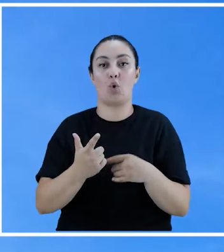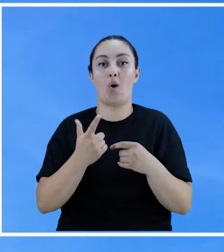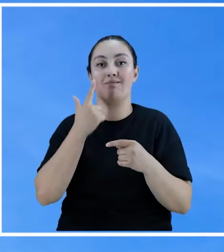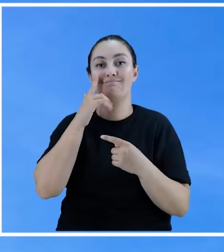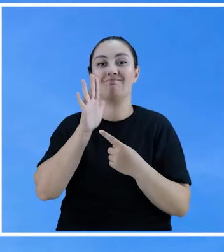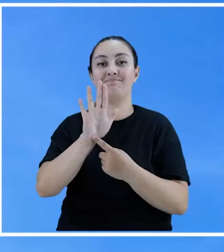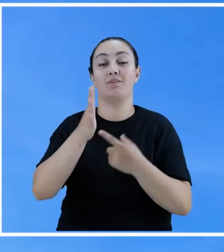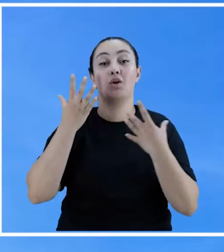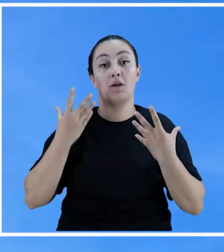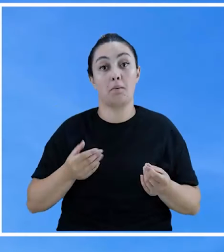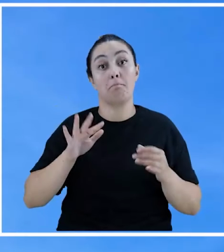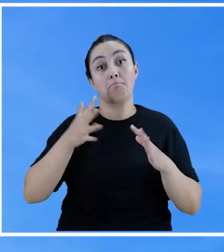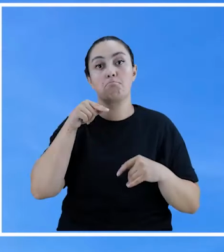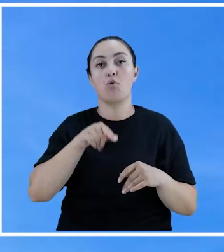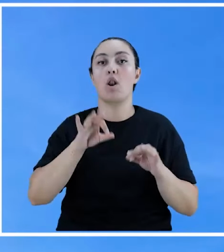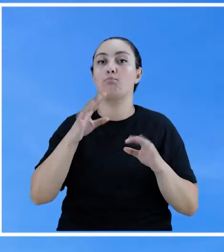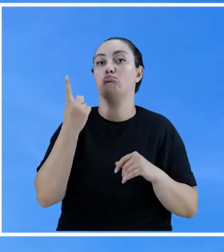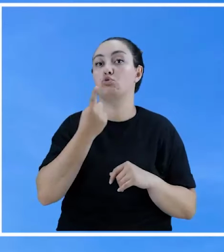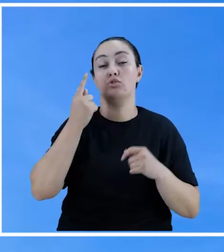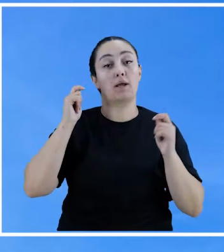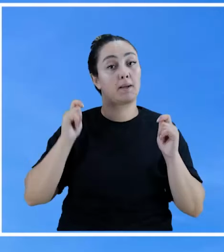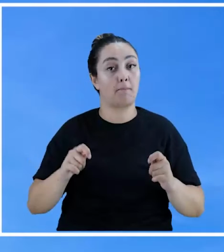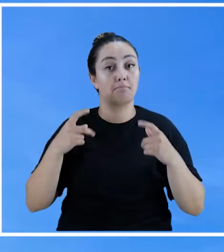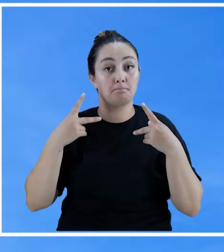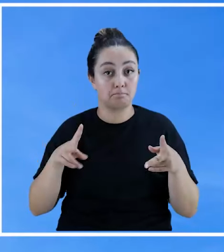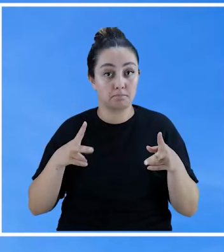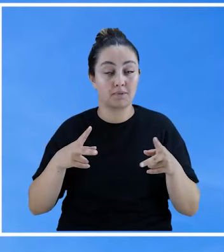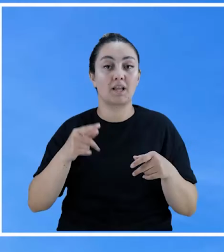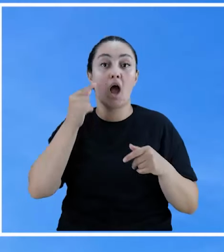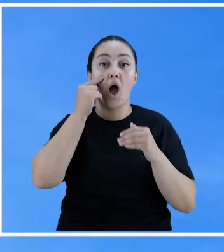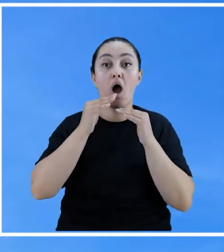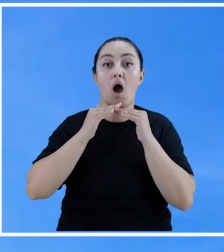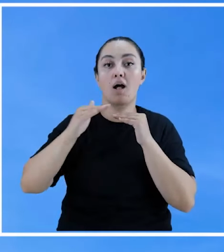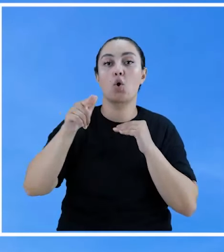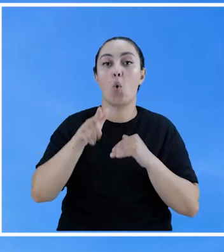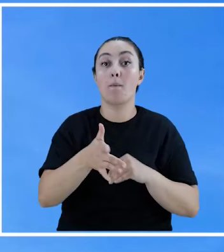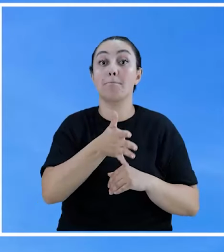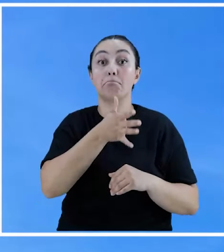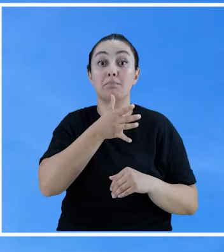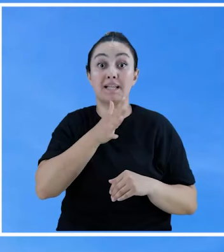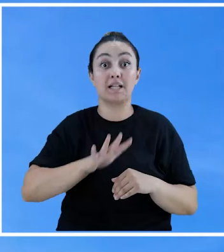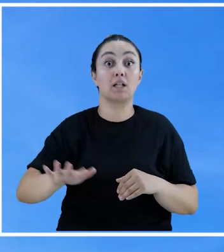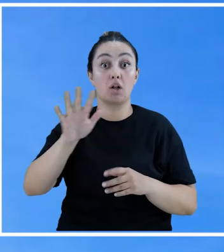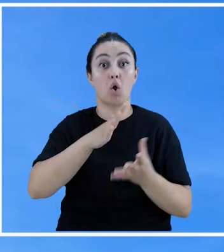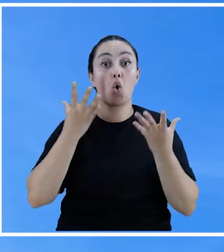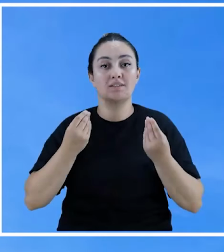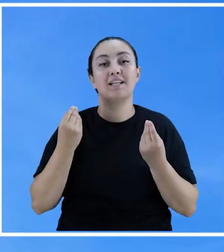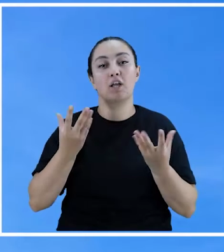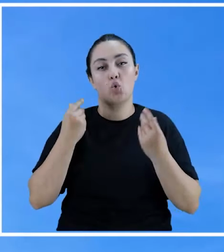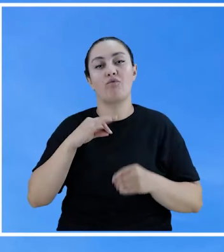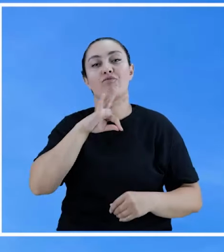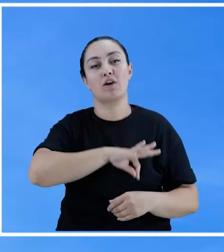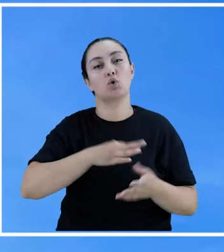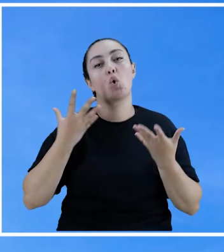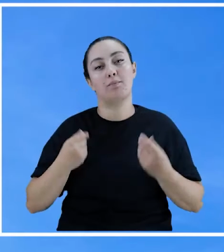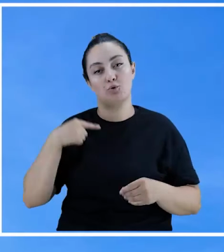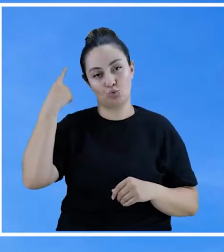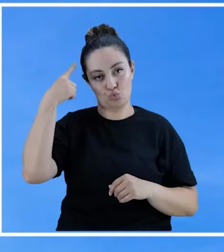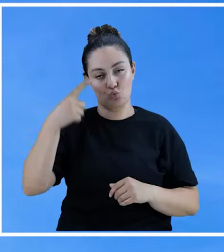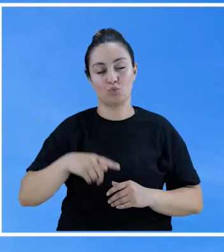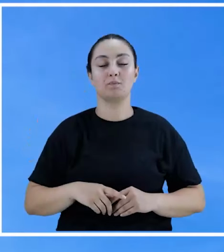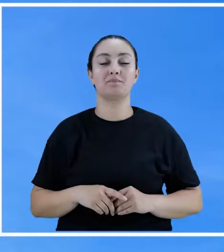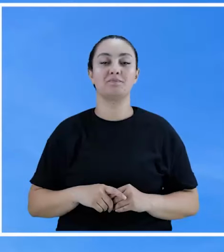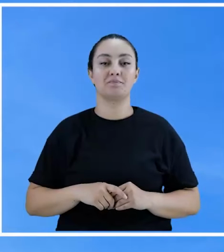gösterebilir. Belki böyle bir şeyle desteklenebilirse, hem halkın bilinçlendirmesi bu yönde olursa iyi olur, faydalı olabilir